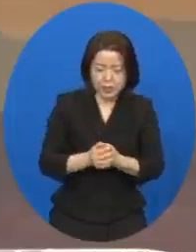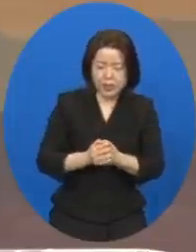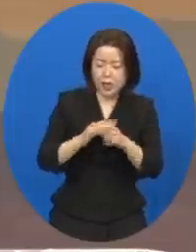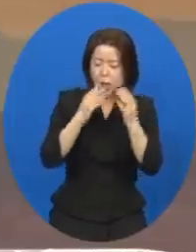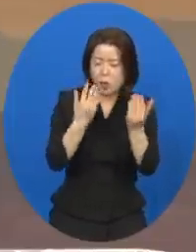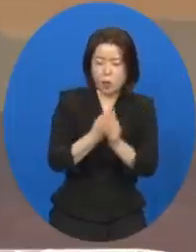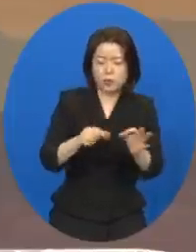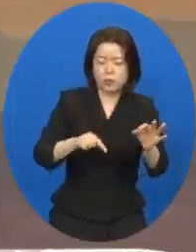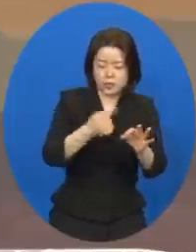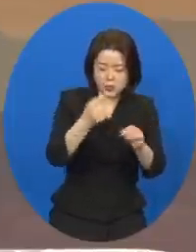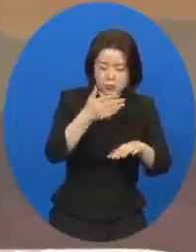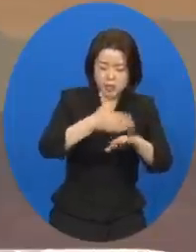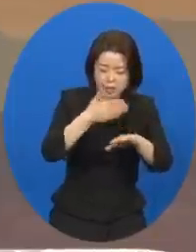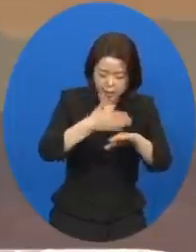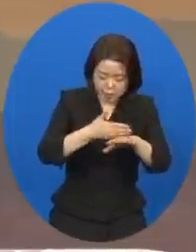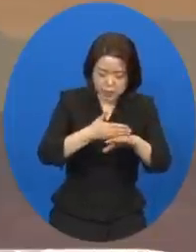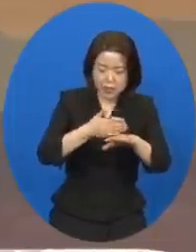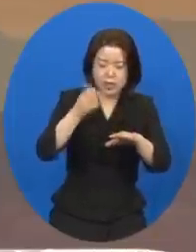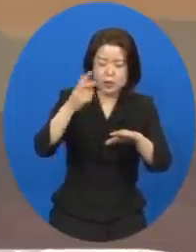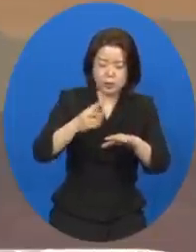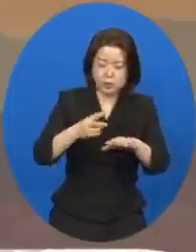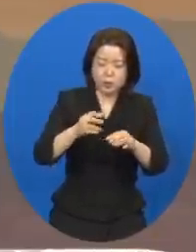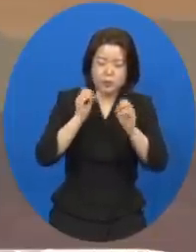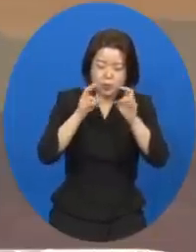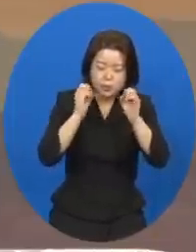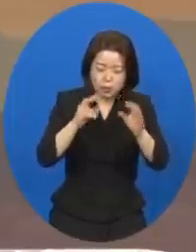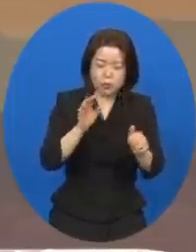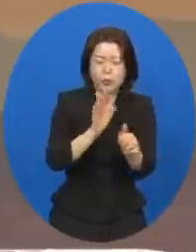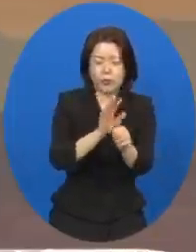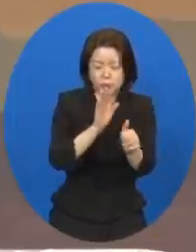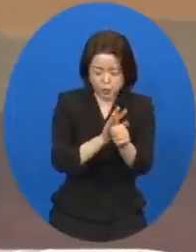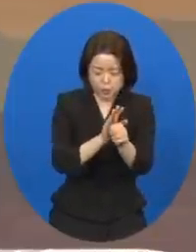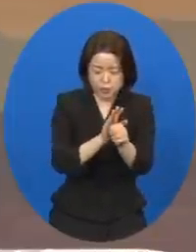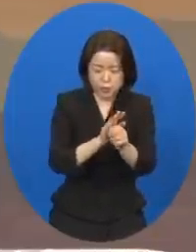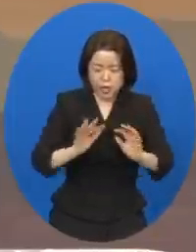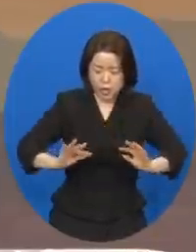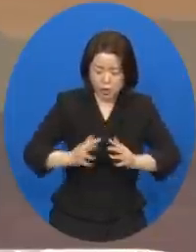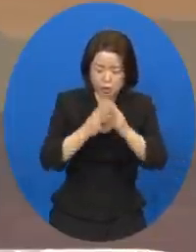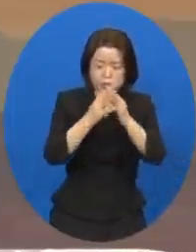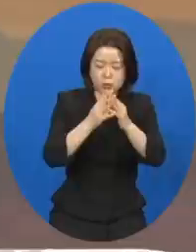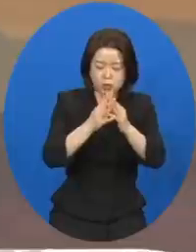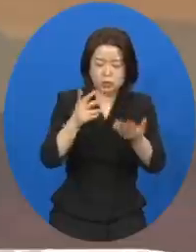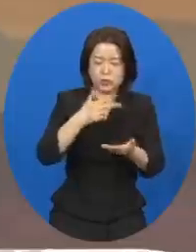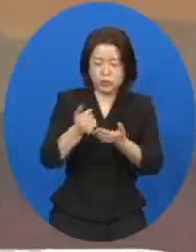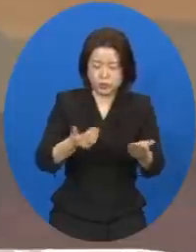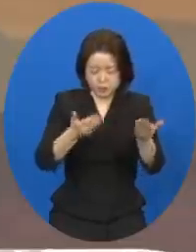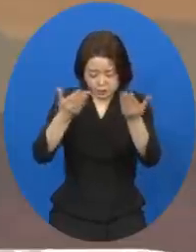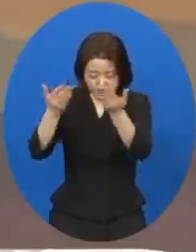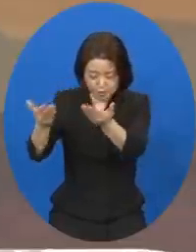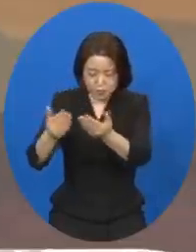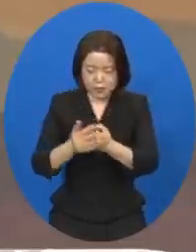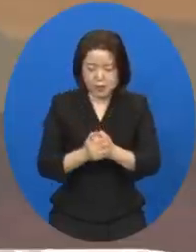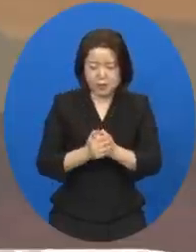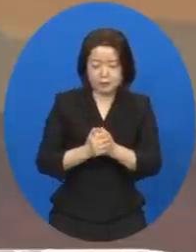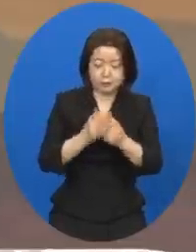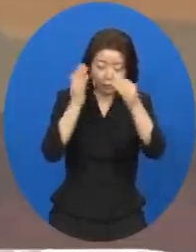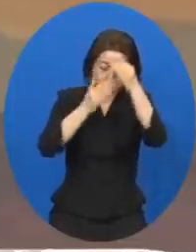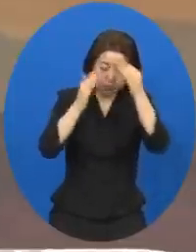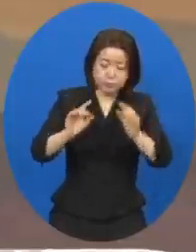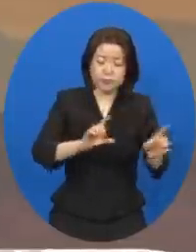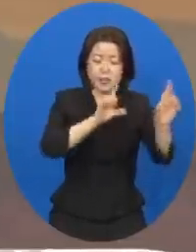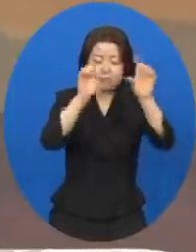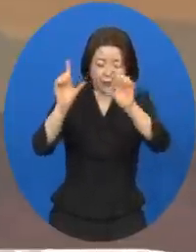온전한 십일조와 감사헌금, 성경구와 구제헌금, 건축헌금을 주께 드립니다. 성도들의